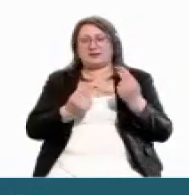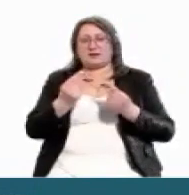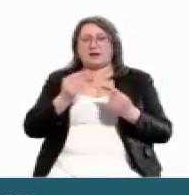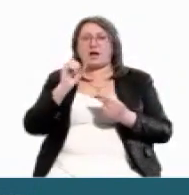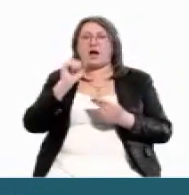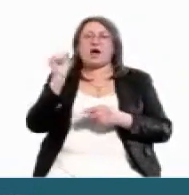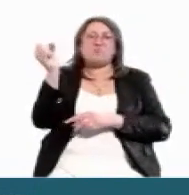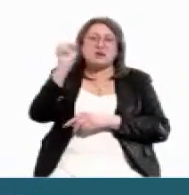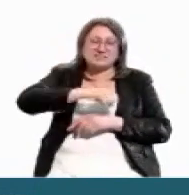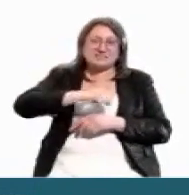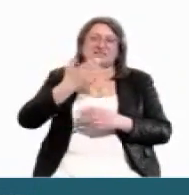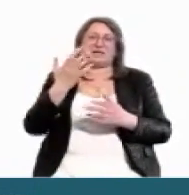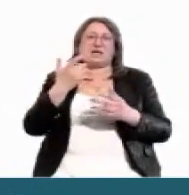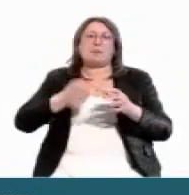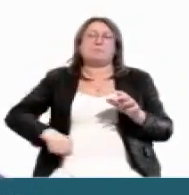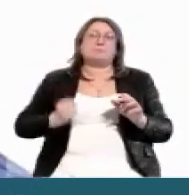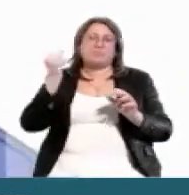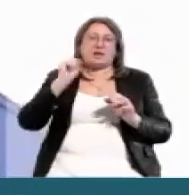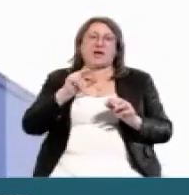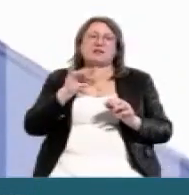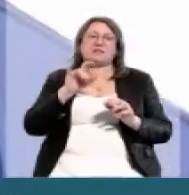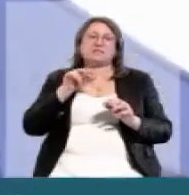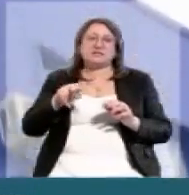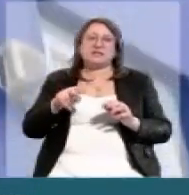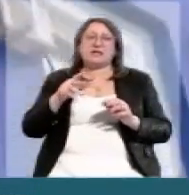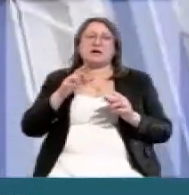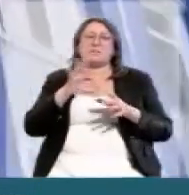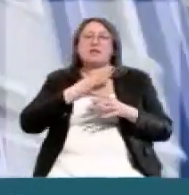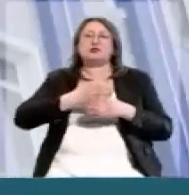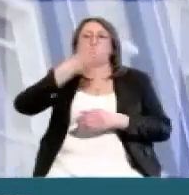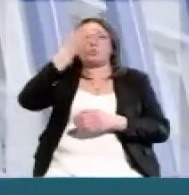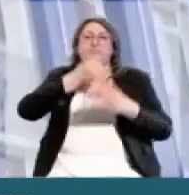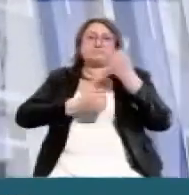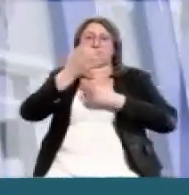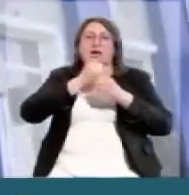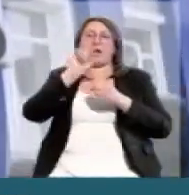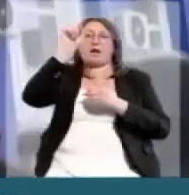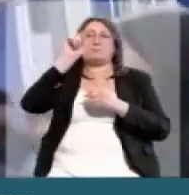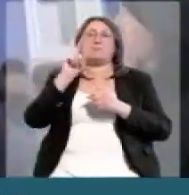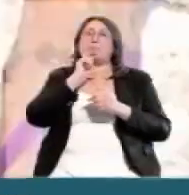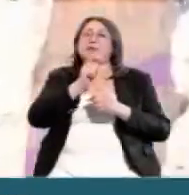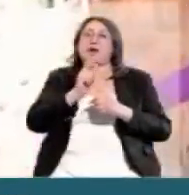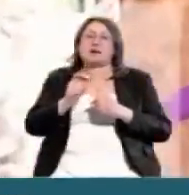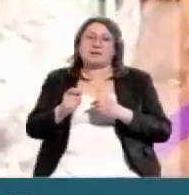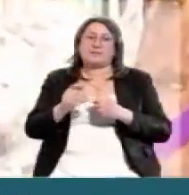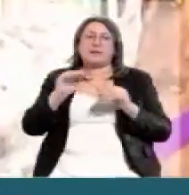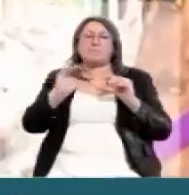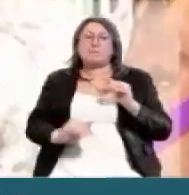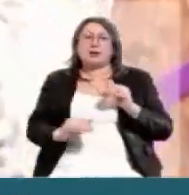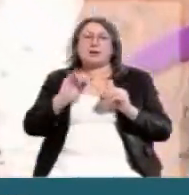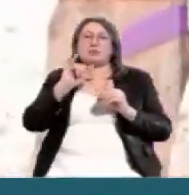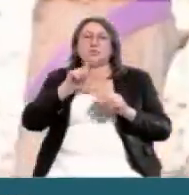Это армрестлинг, подъемы гири и аркан тартас. Смельчаки забирались на столб, на верхушке которого ждали подарки.